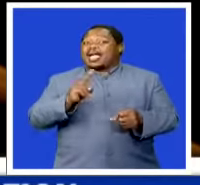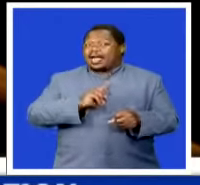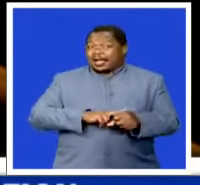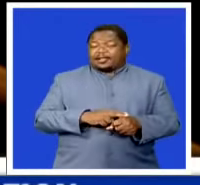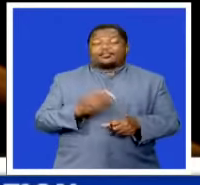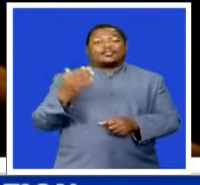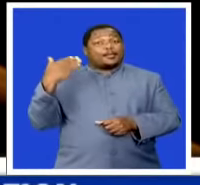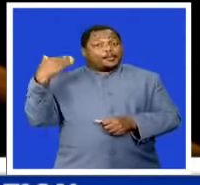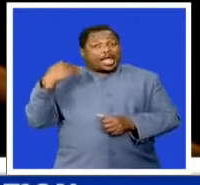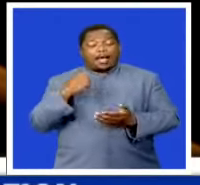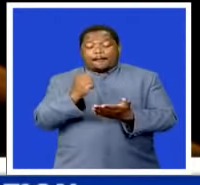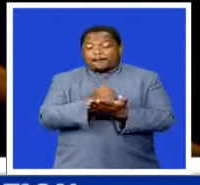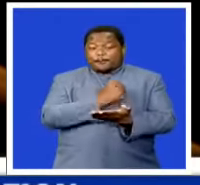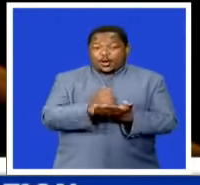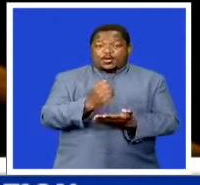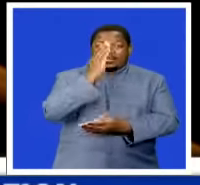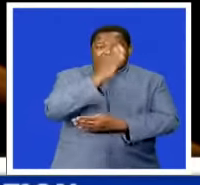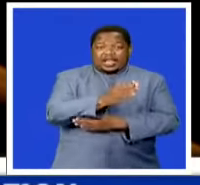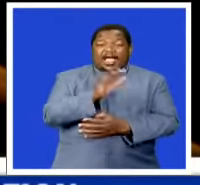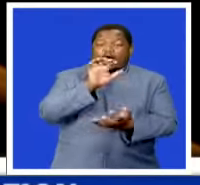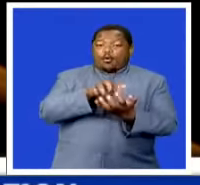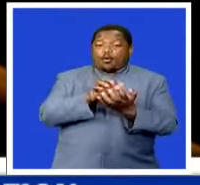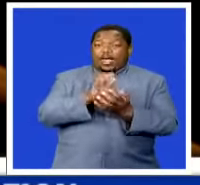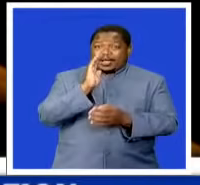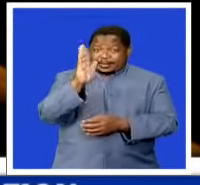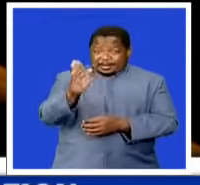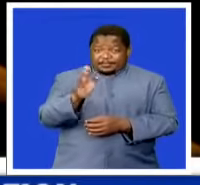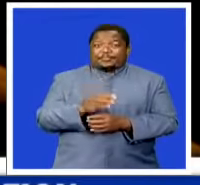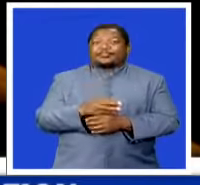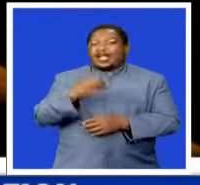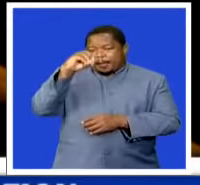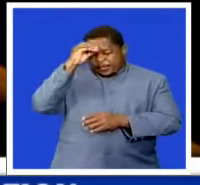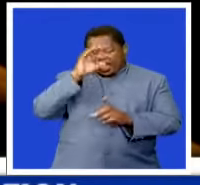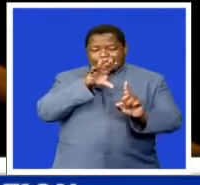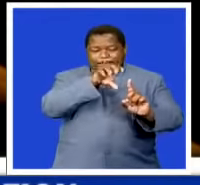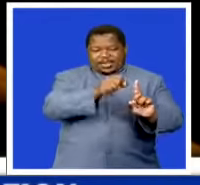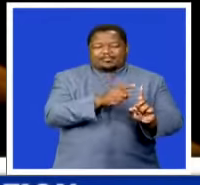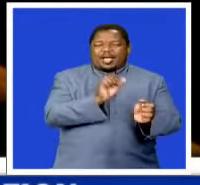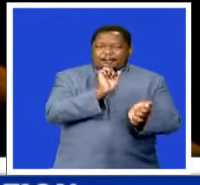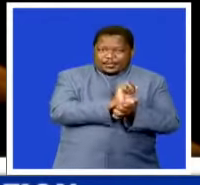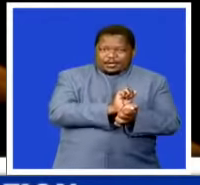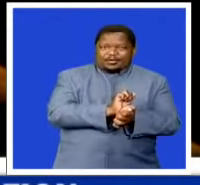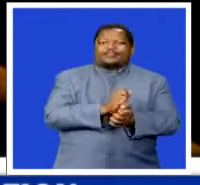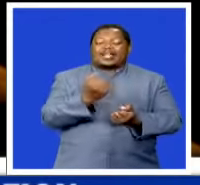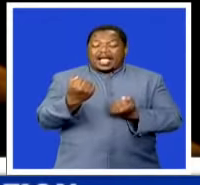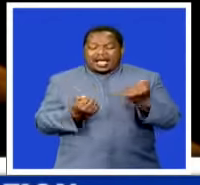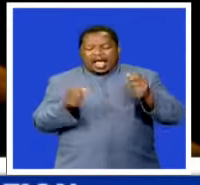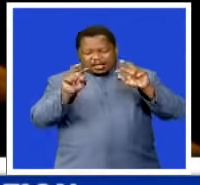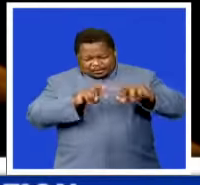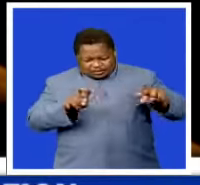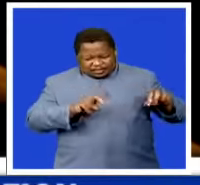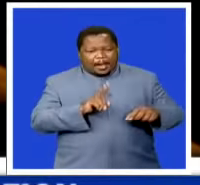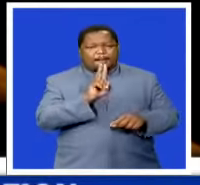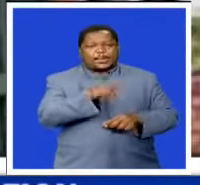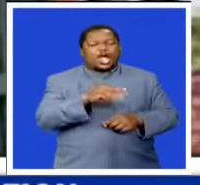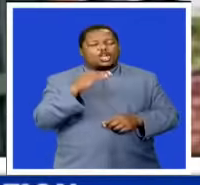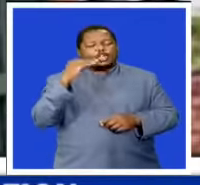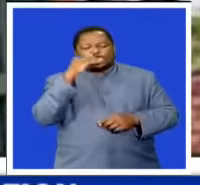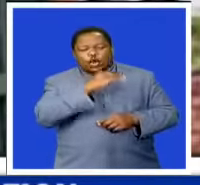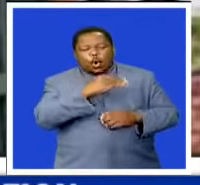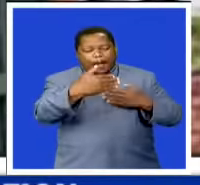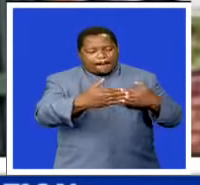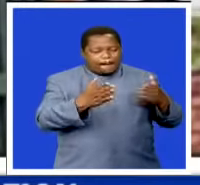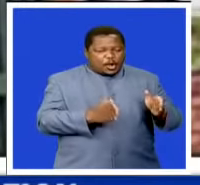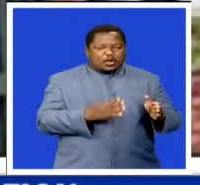lebeyisebhokisini leticathulo. Mbuso uveta nekuthi mnisi wadizela liphoyisa nagadzi labambamba ngemali